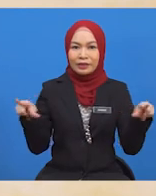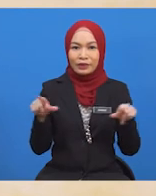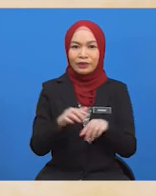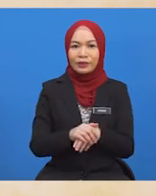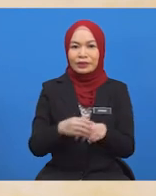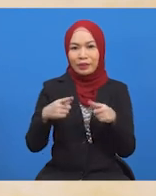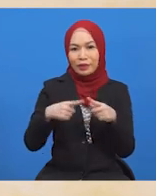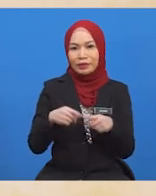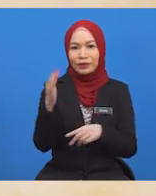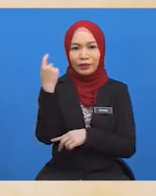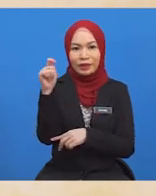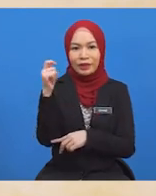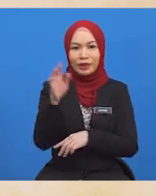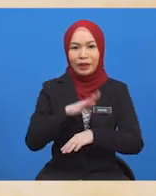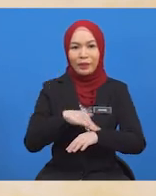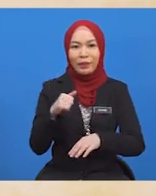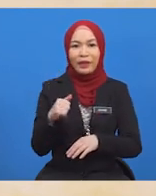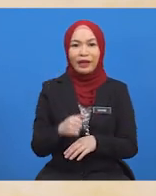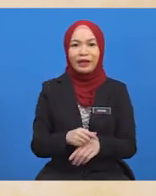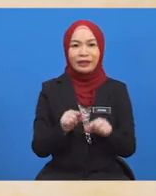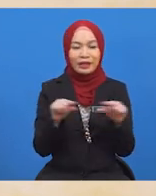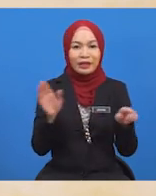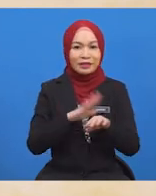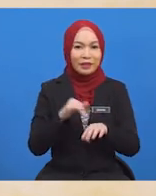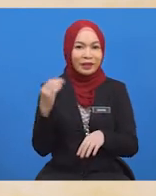dengan sebarang garis pada sata tersebut.